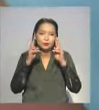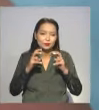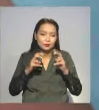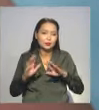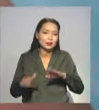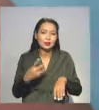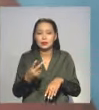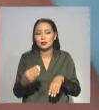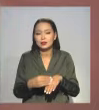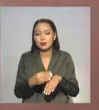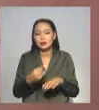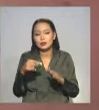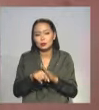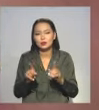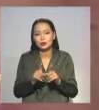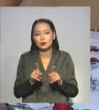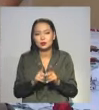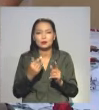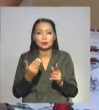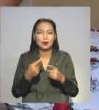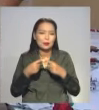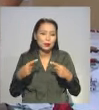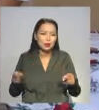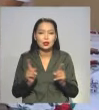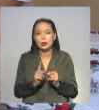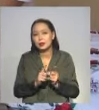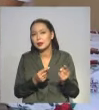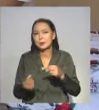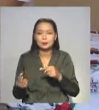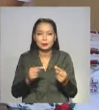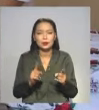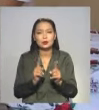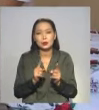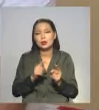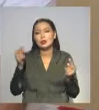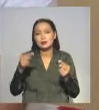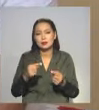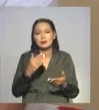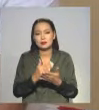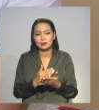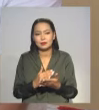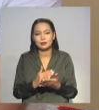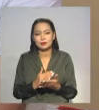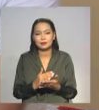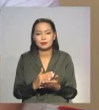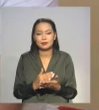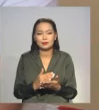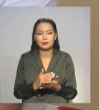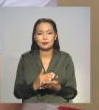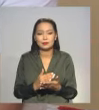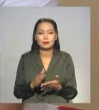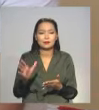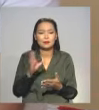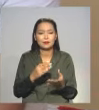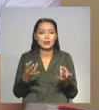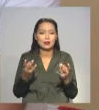ерлі зайыптылардың ағзасы барлық критерийлер бойынша бір-біріне сәйкес келетіндігін анықтаған. Мен бұлтырдан әрекет жасадым, барлық